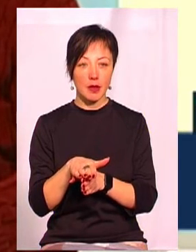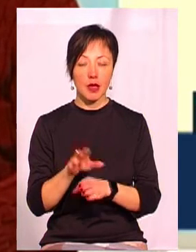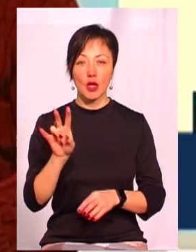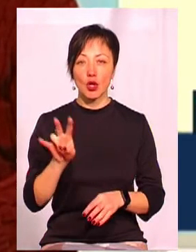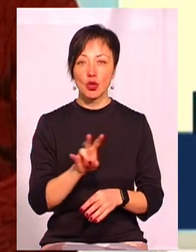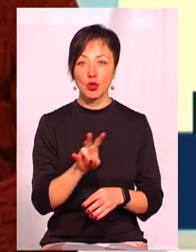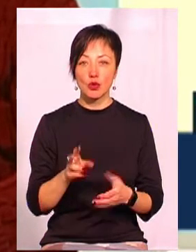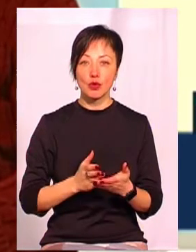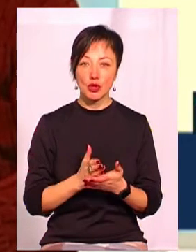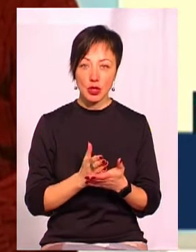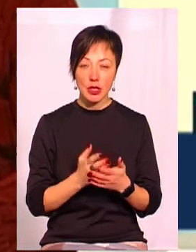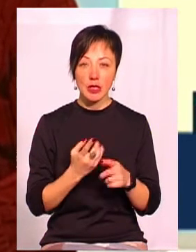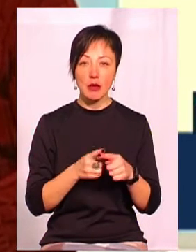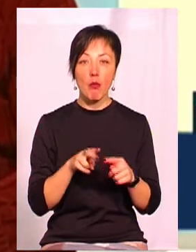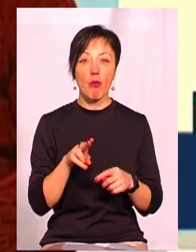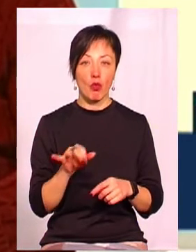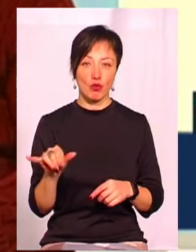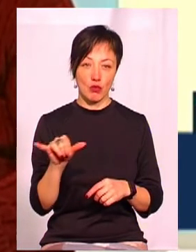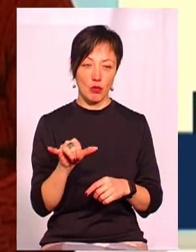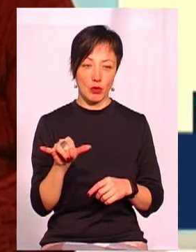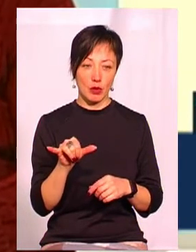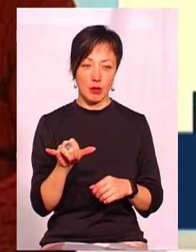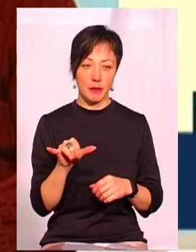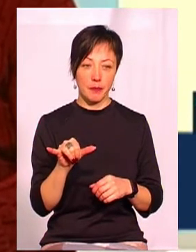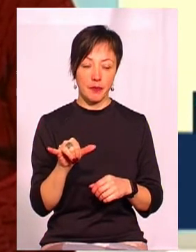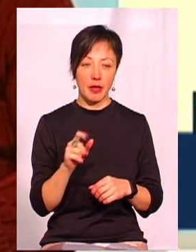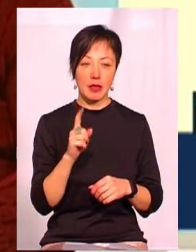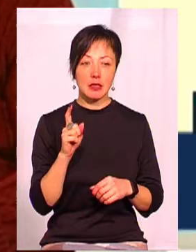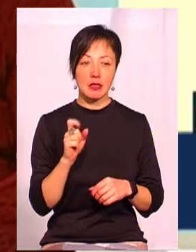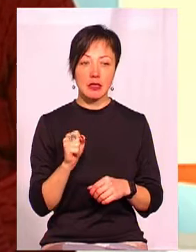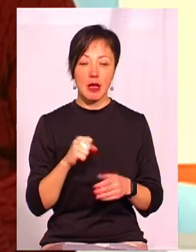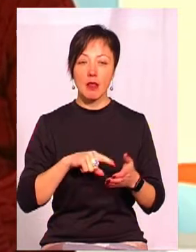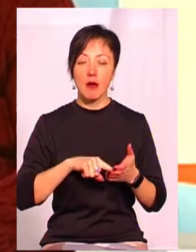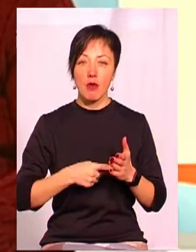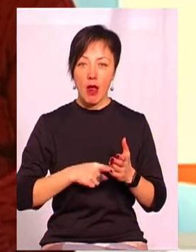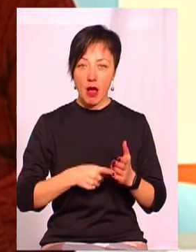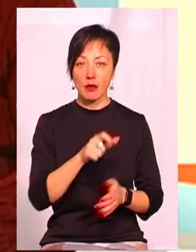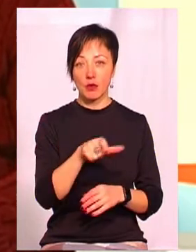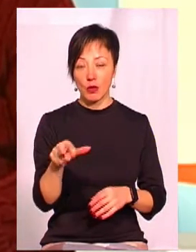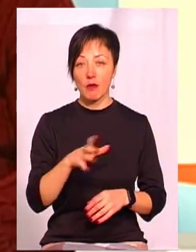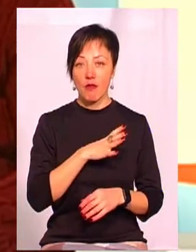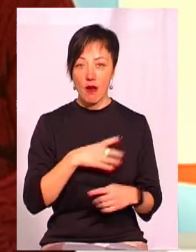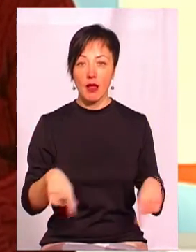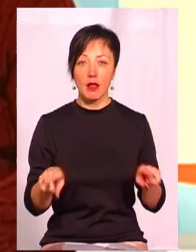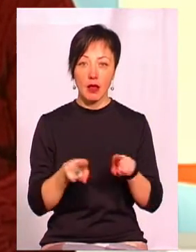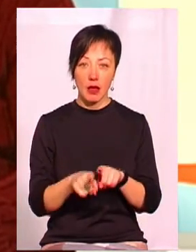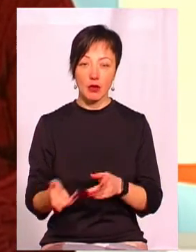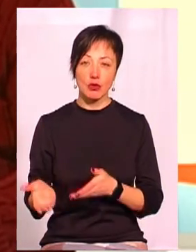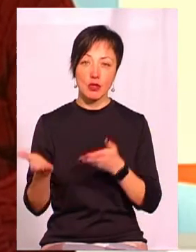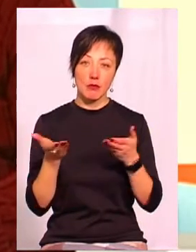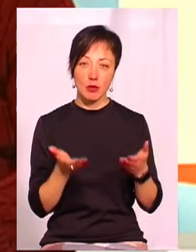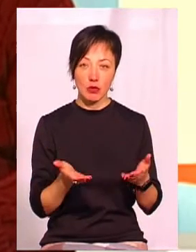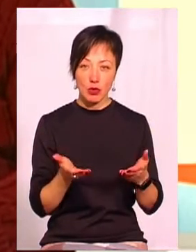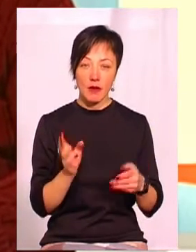служіння, зазвичай це по суботах. За наполяганням пацієнтів буває таке, що ми запрошуємо